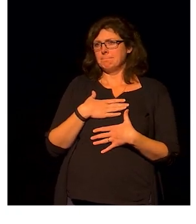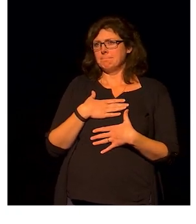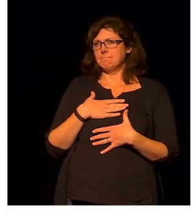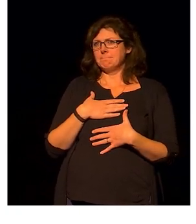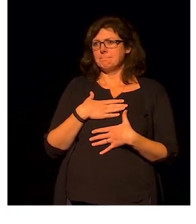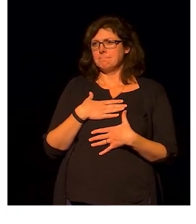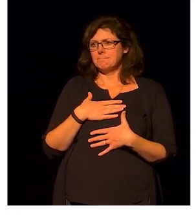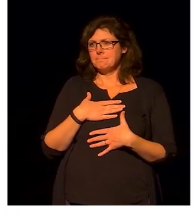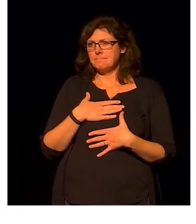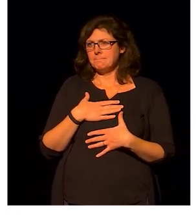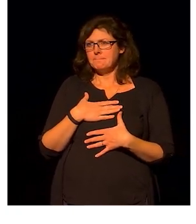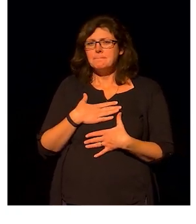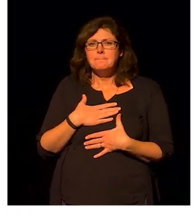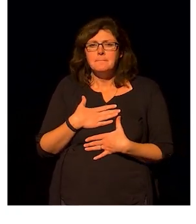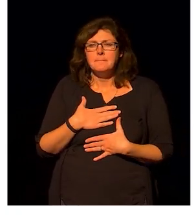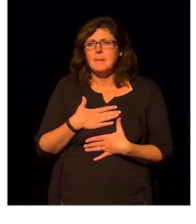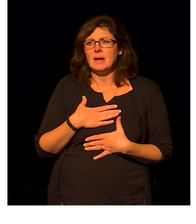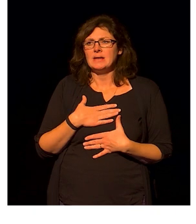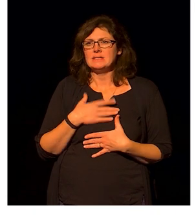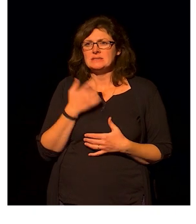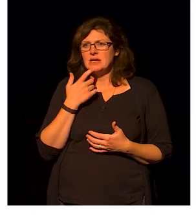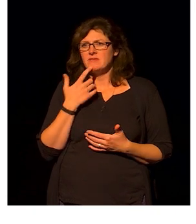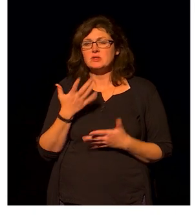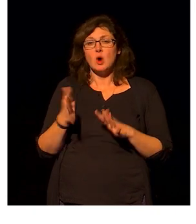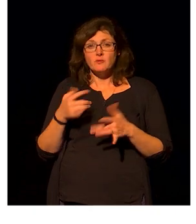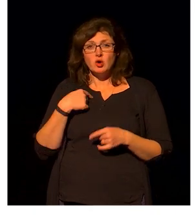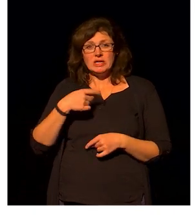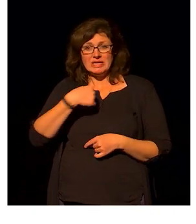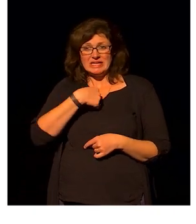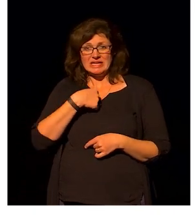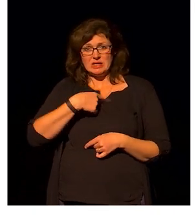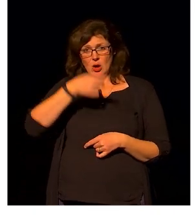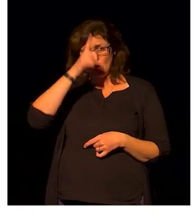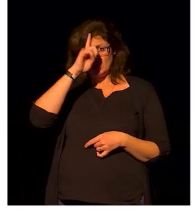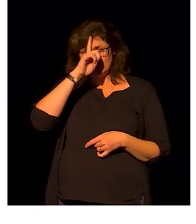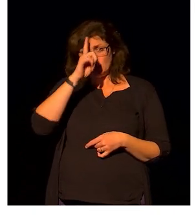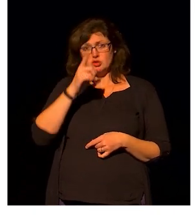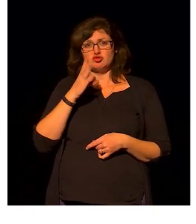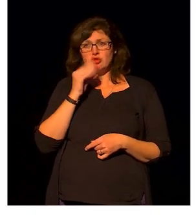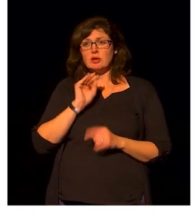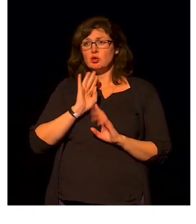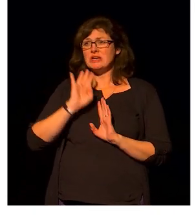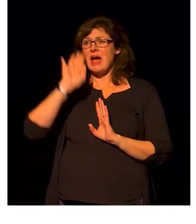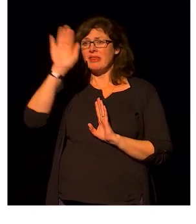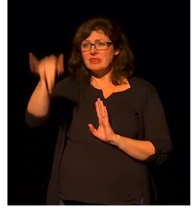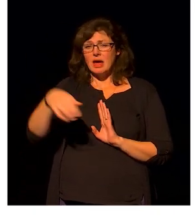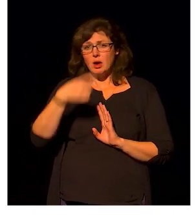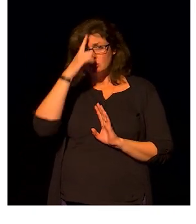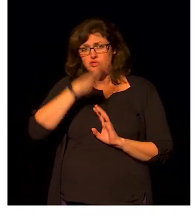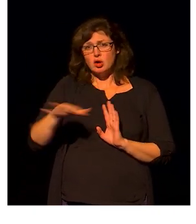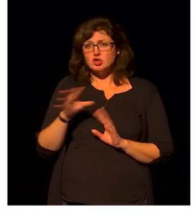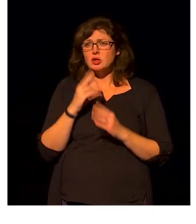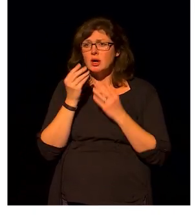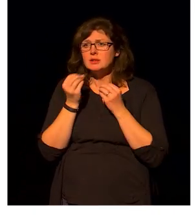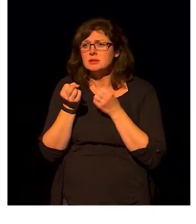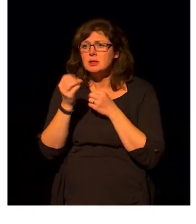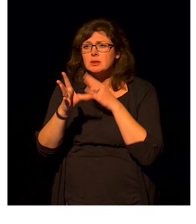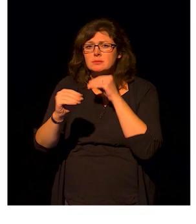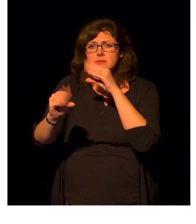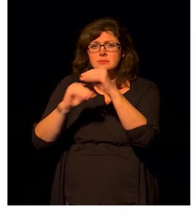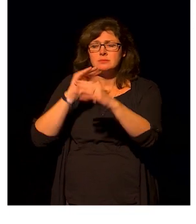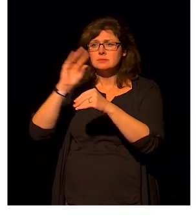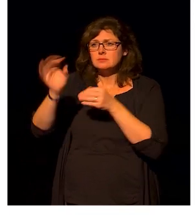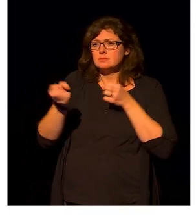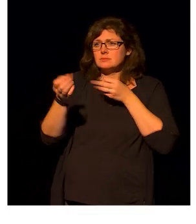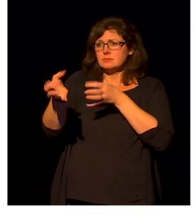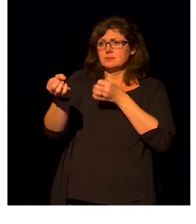dass, obwohl ich auf Deutsch rede und nach Deutschland rede, ich sehr oft das Gefühl habe, dass wir